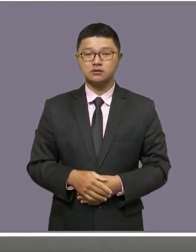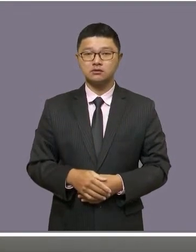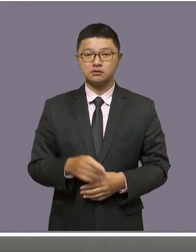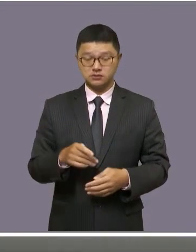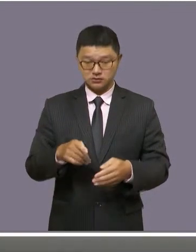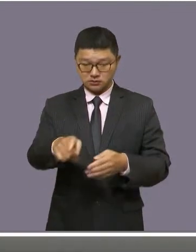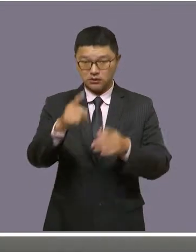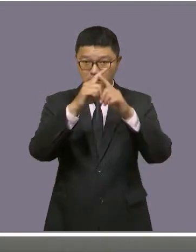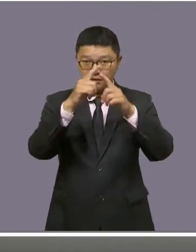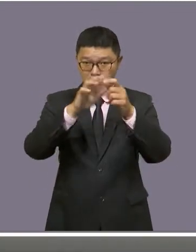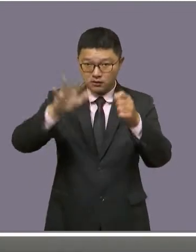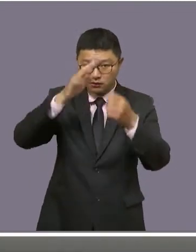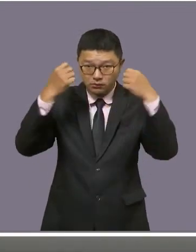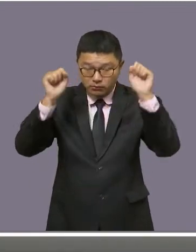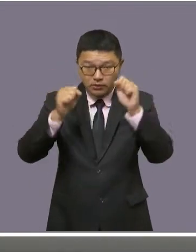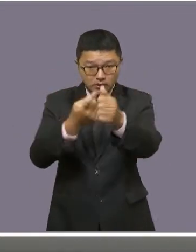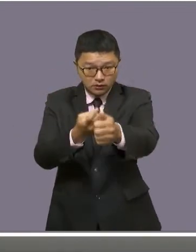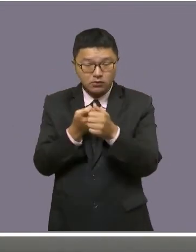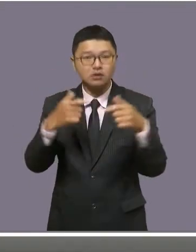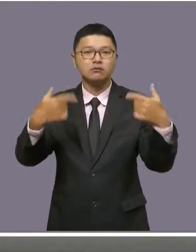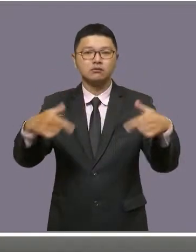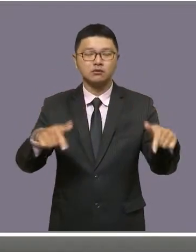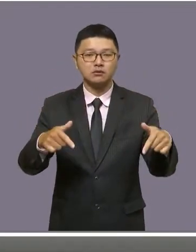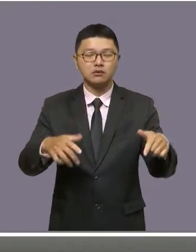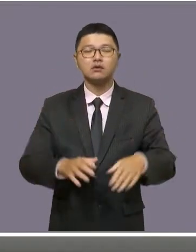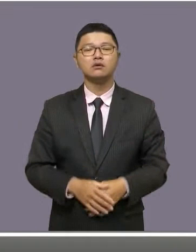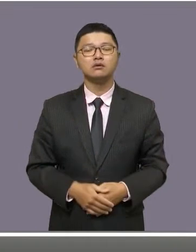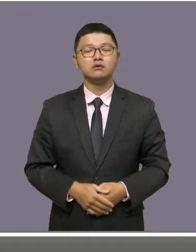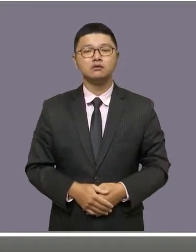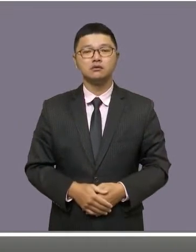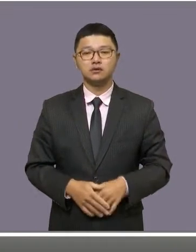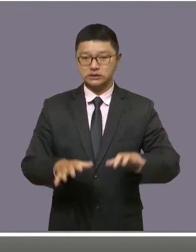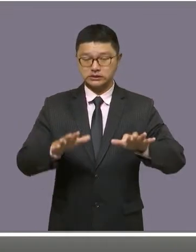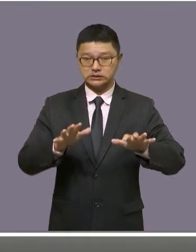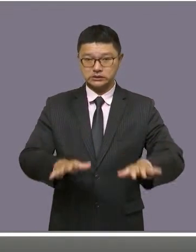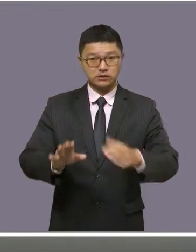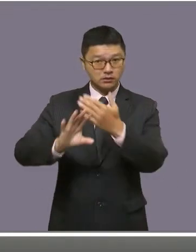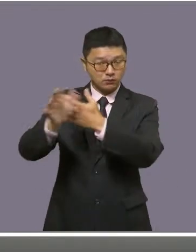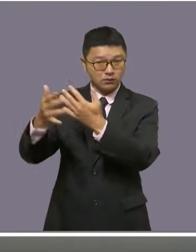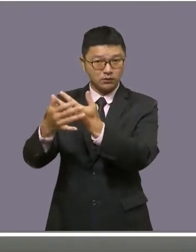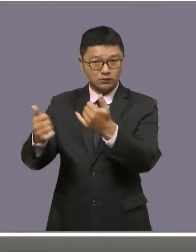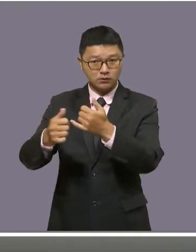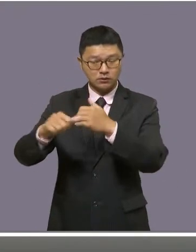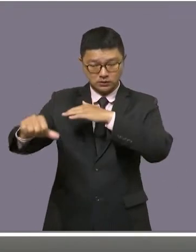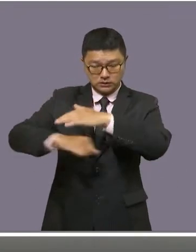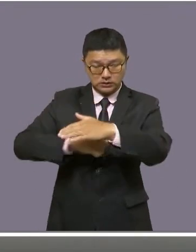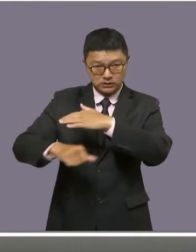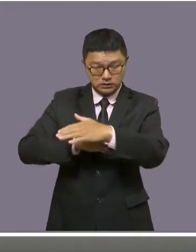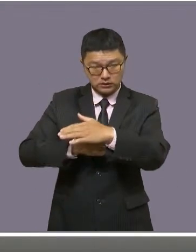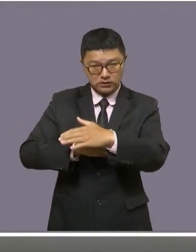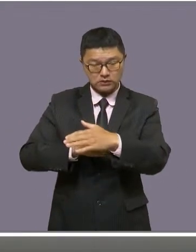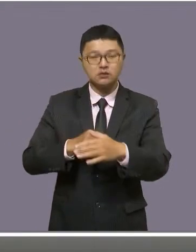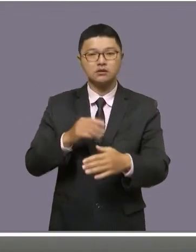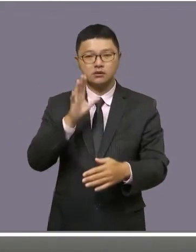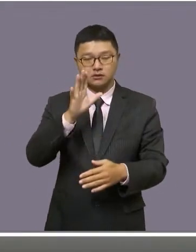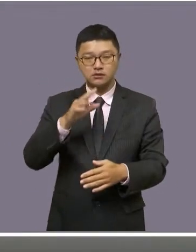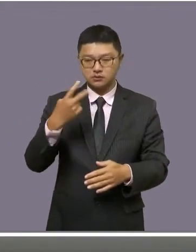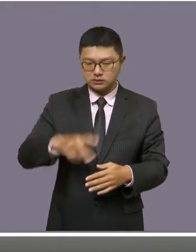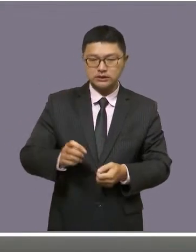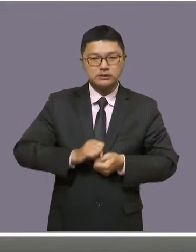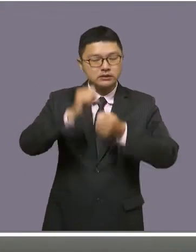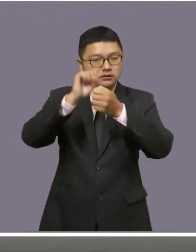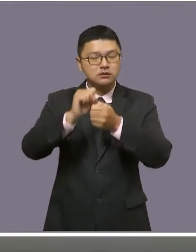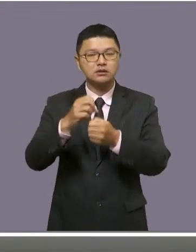中毕业生，所以我们去区隔现有的这一些境外生的路径的管道，我们再增